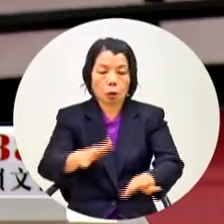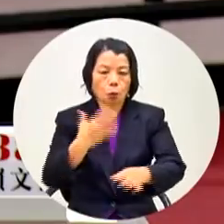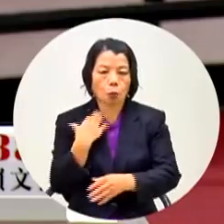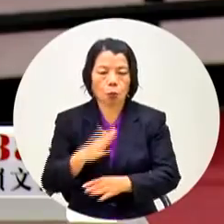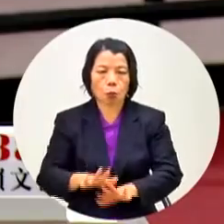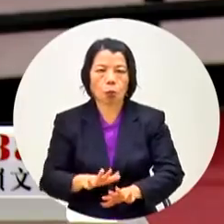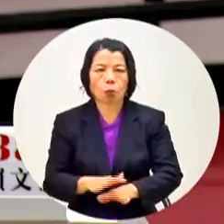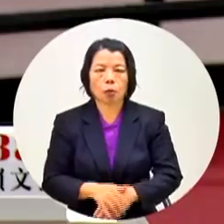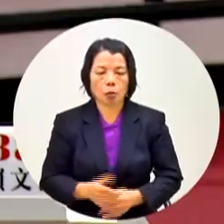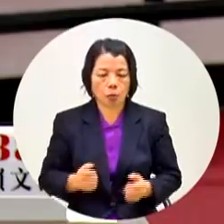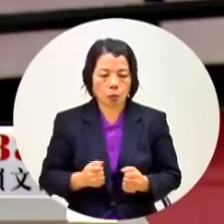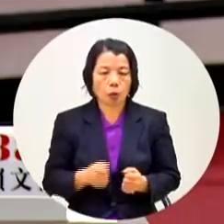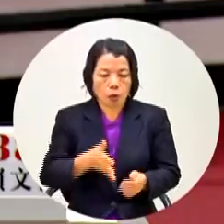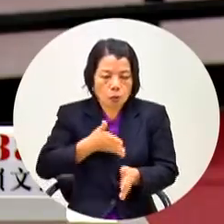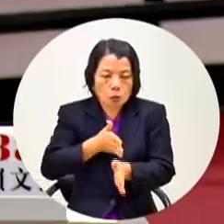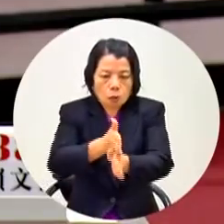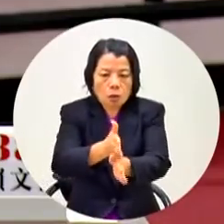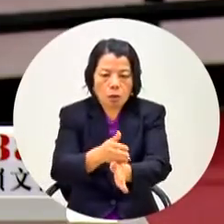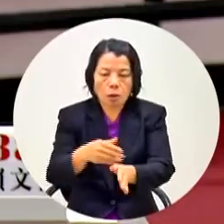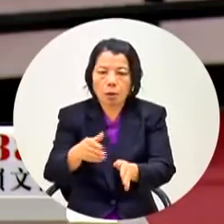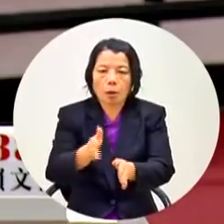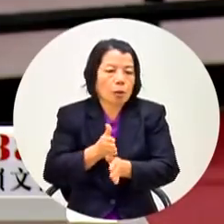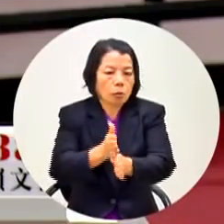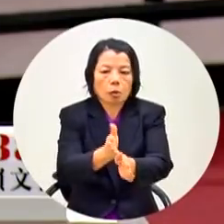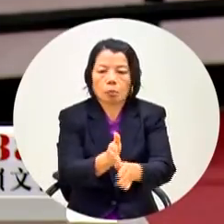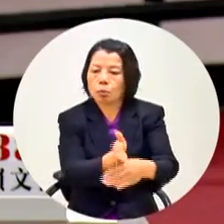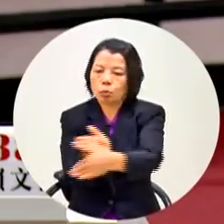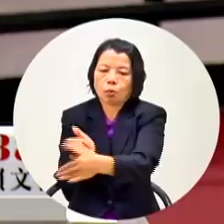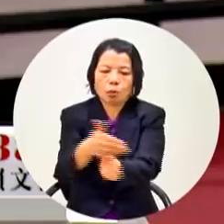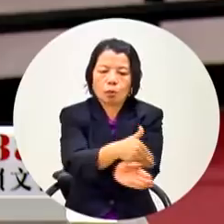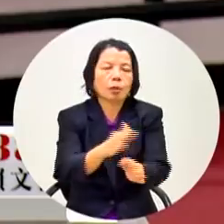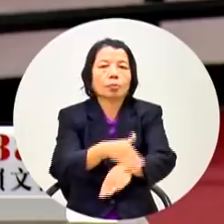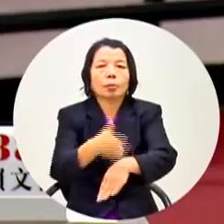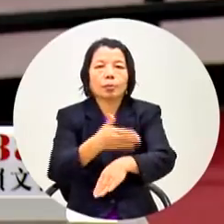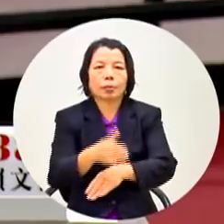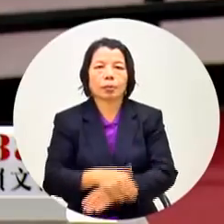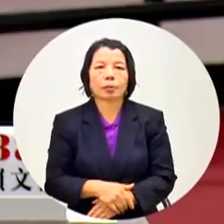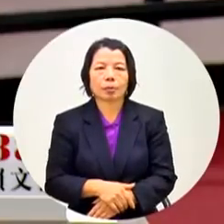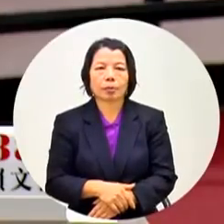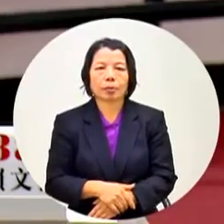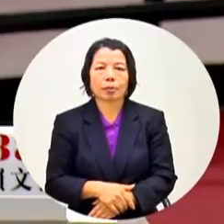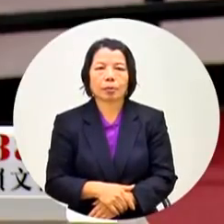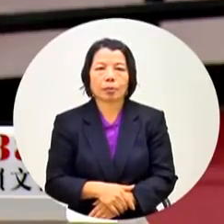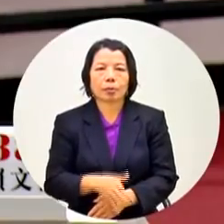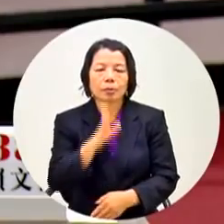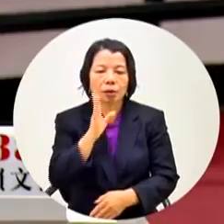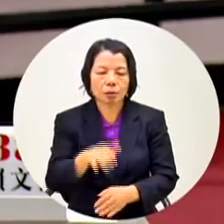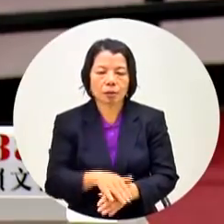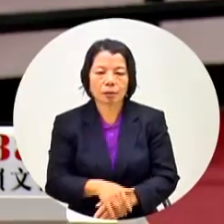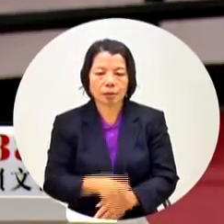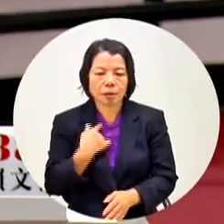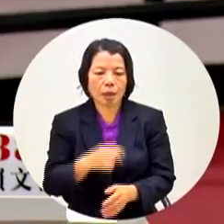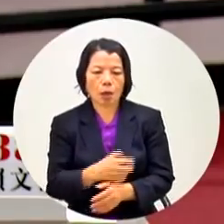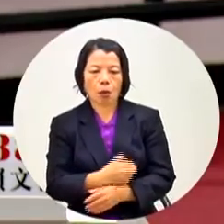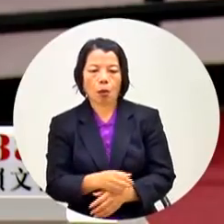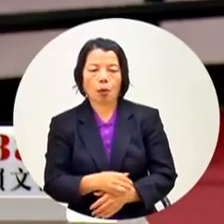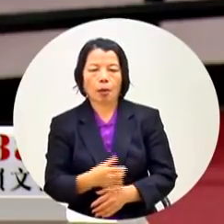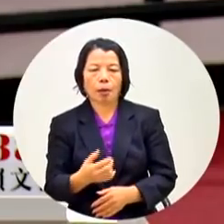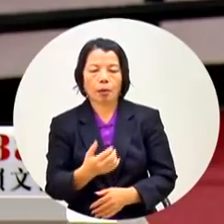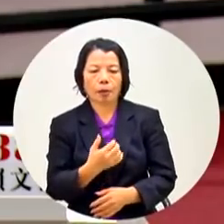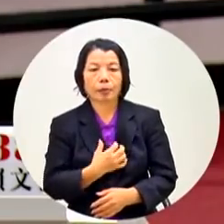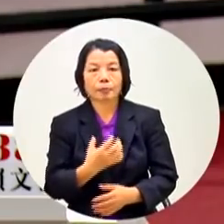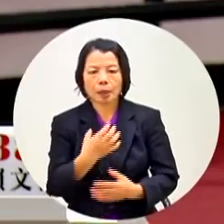右不会靠左，没把你射到了，是怕你不是是他怕你啦，怕你给回到了，你要怕他把动车火